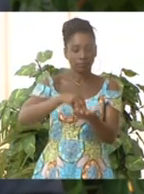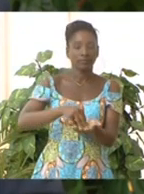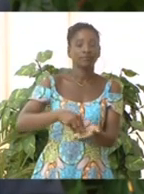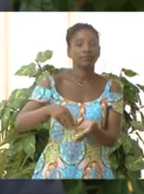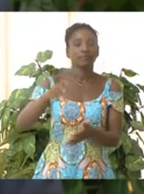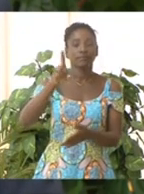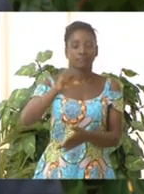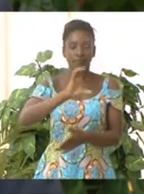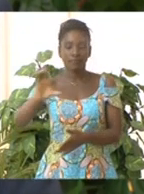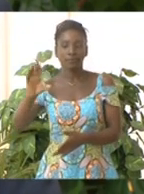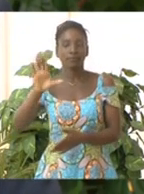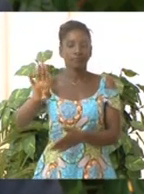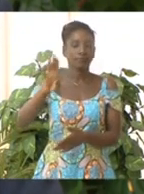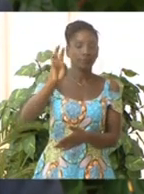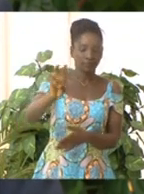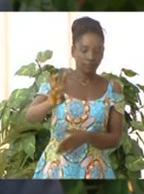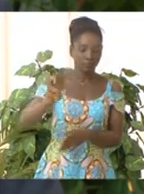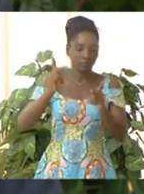Personnel d'astreinte, 57.